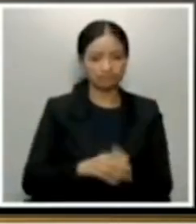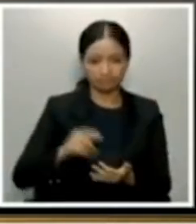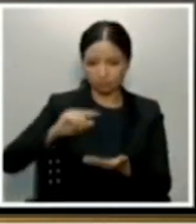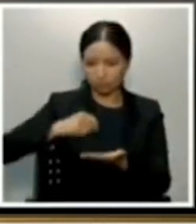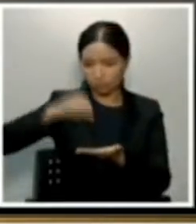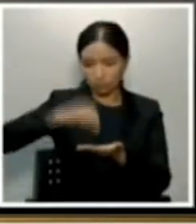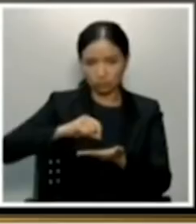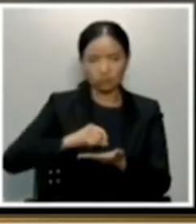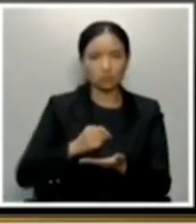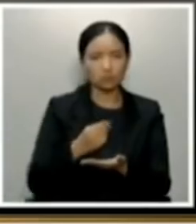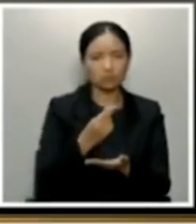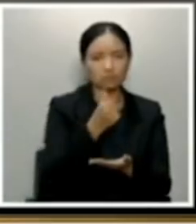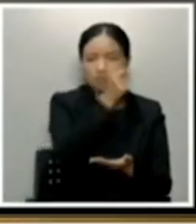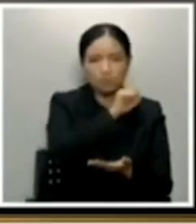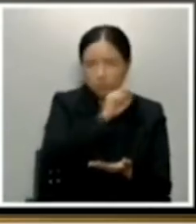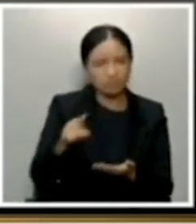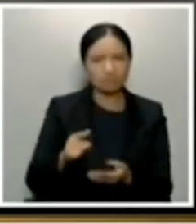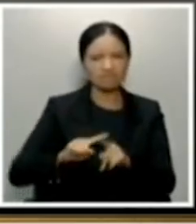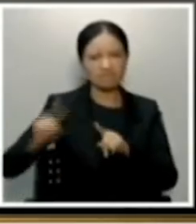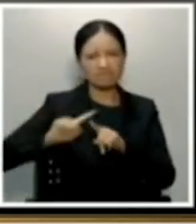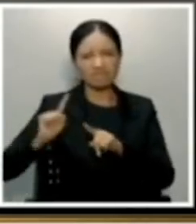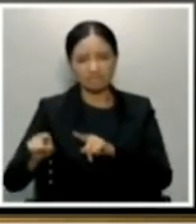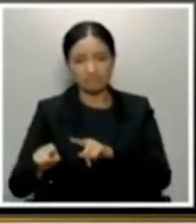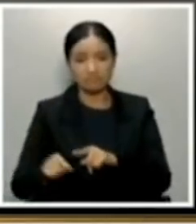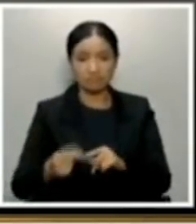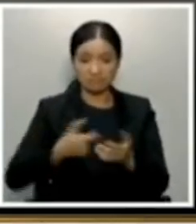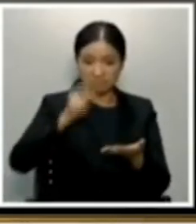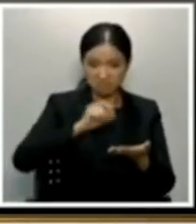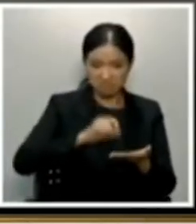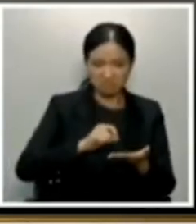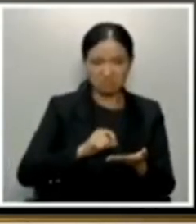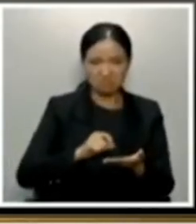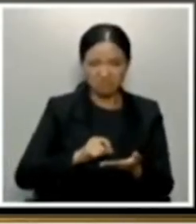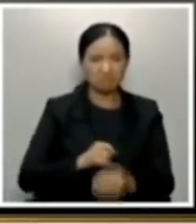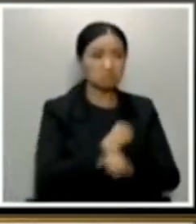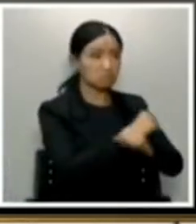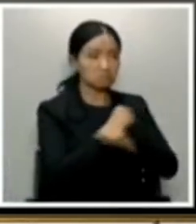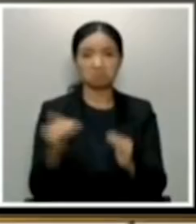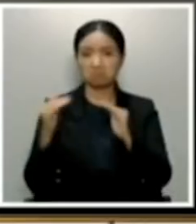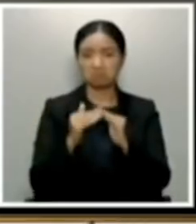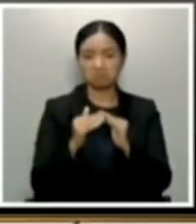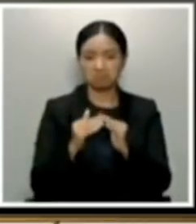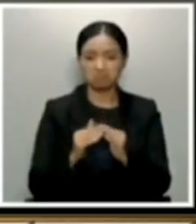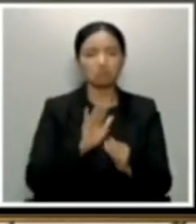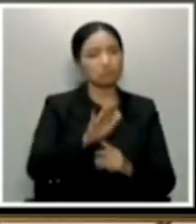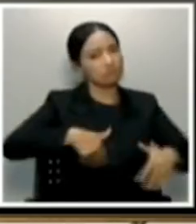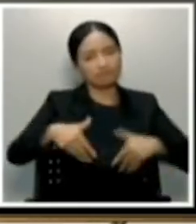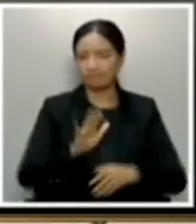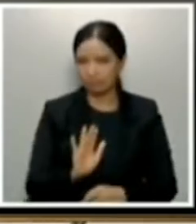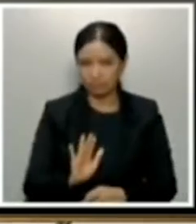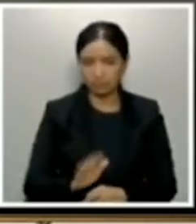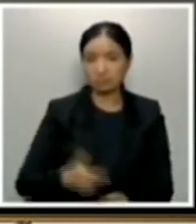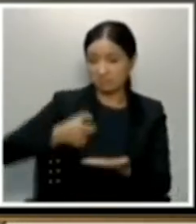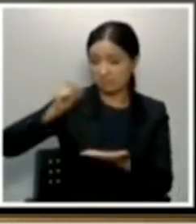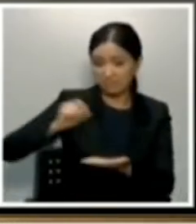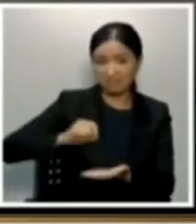คมกว่าดาบอยากให้ปากกานั้นเป็นปากกาที่ใช้เป็นอาวุธปกป้องสิทธิเสรีภาพของประชาชนไม่ใช่ปาก